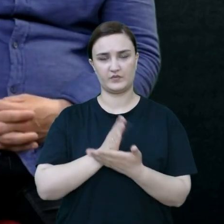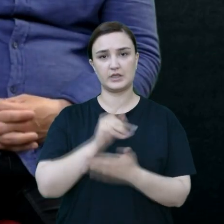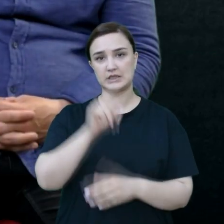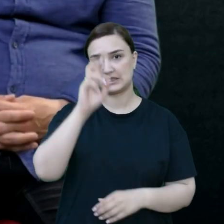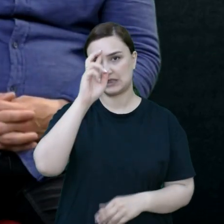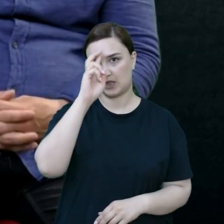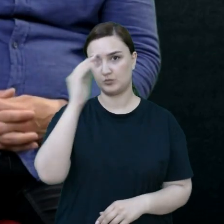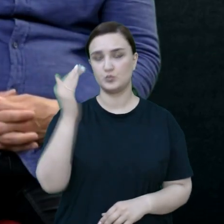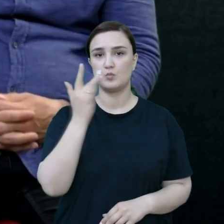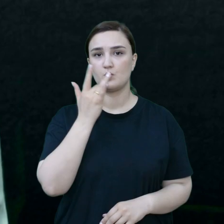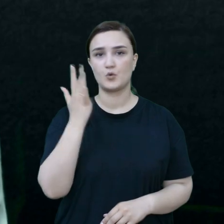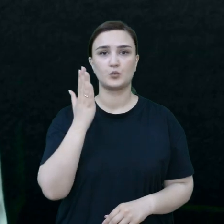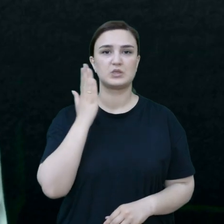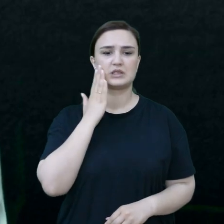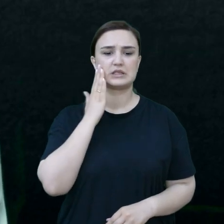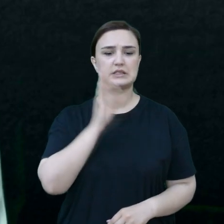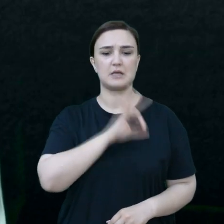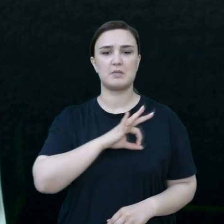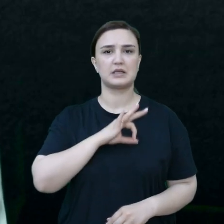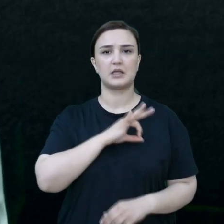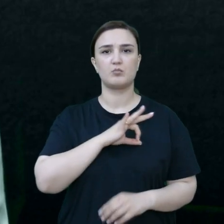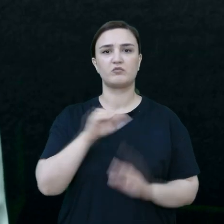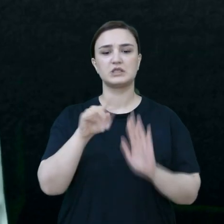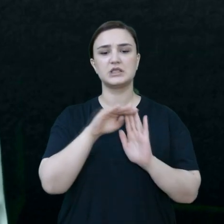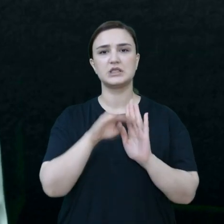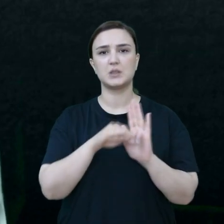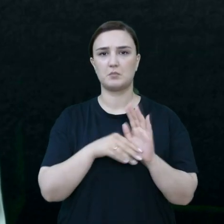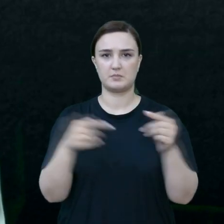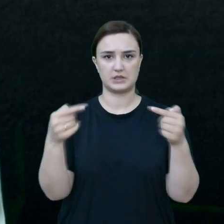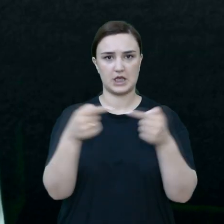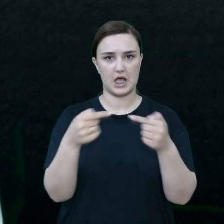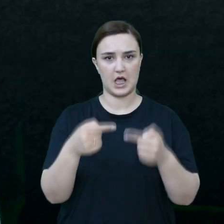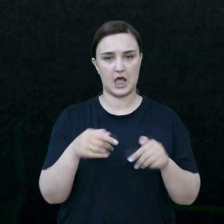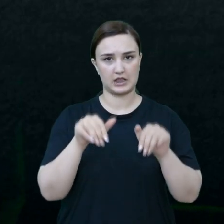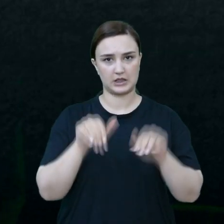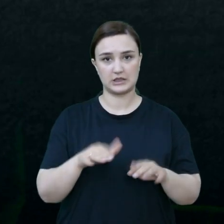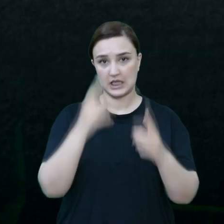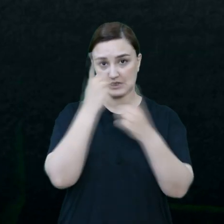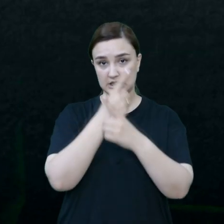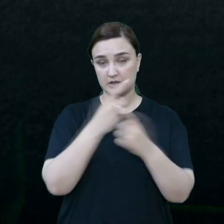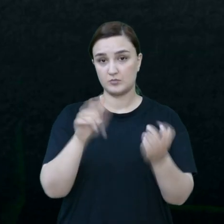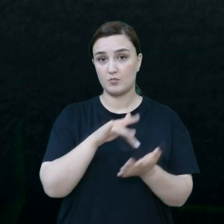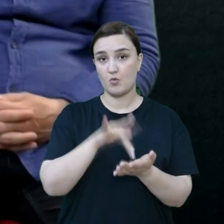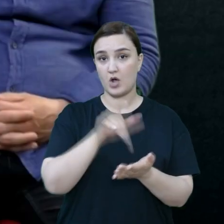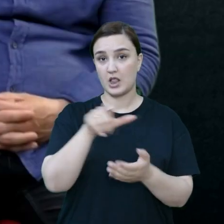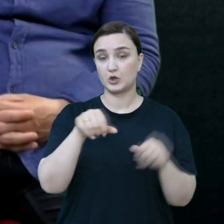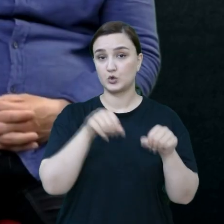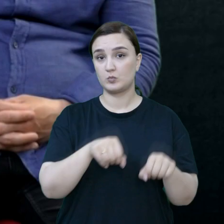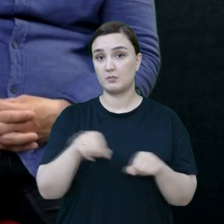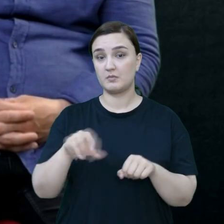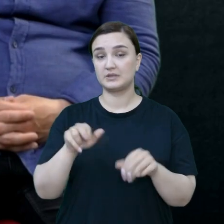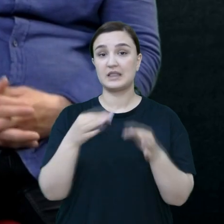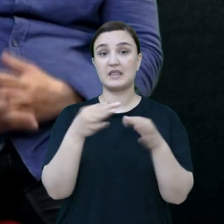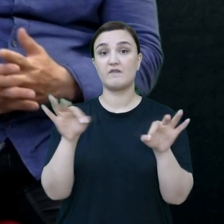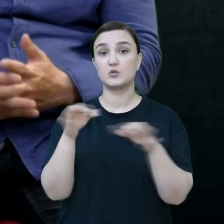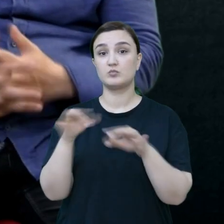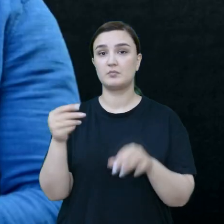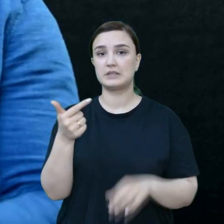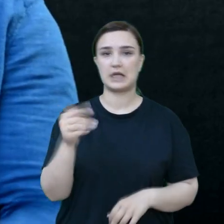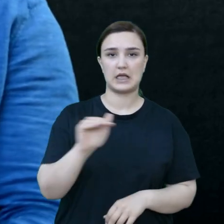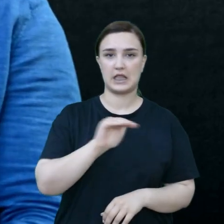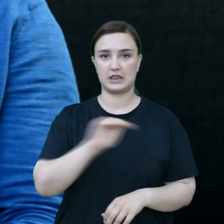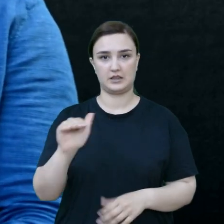პოლიტიკურ სამართლებრივი სისტემების საფუძველს ადგენს, აცხადებს მოქალაქეების უფლებებს, თავისუფლებებსა და მათი დაცვის გარანტიებს იძლევა.